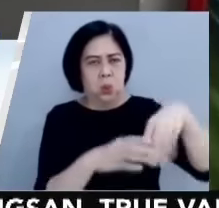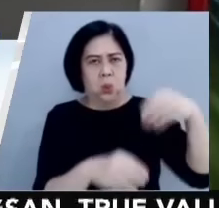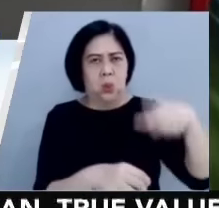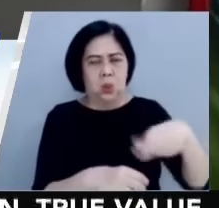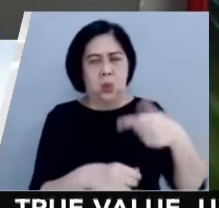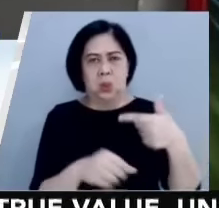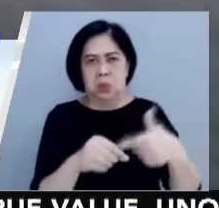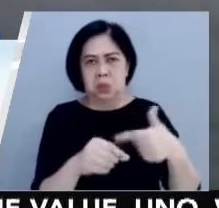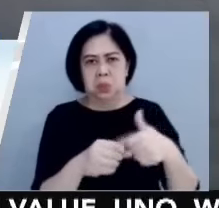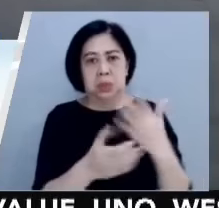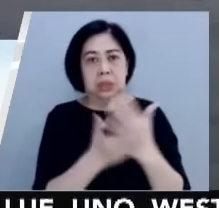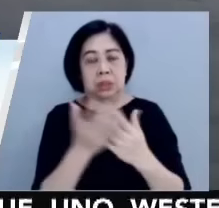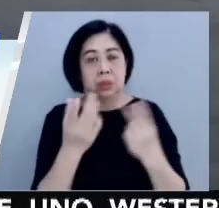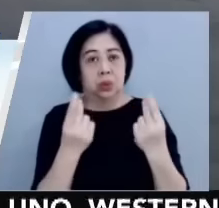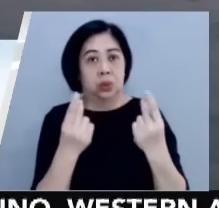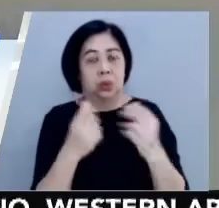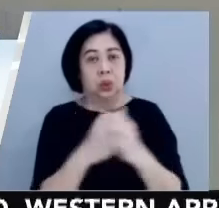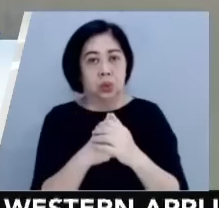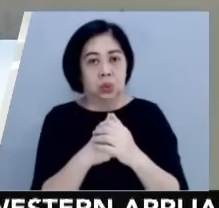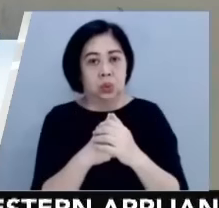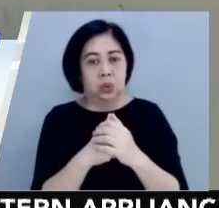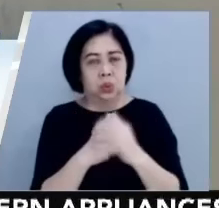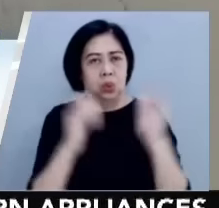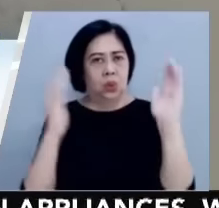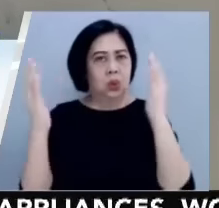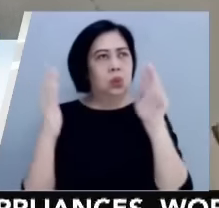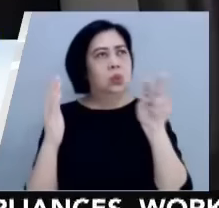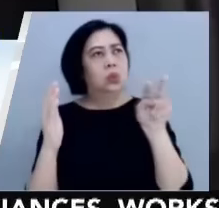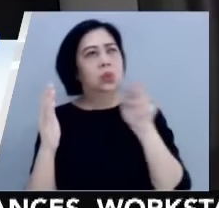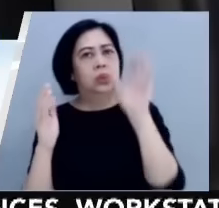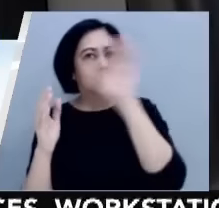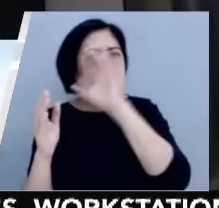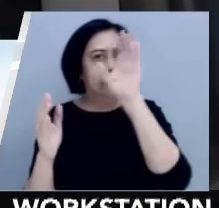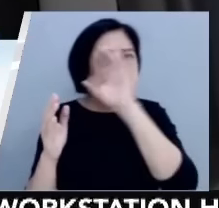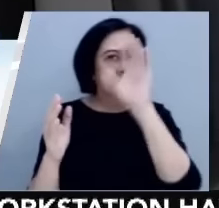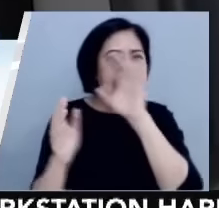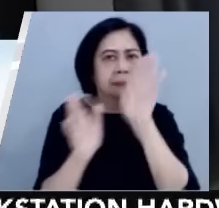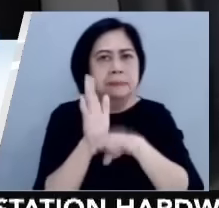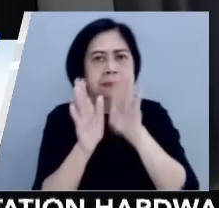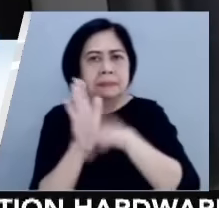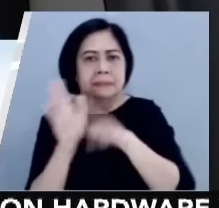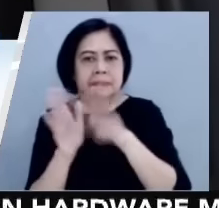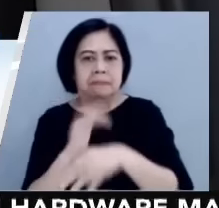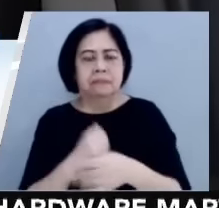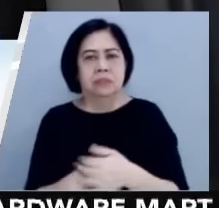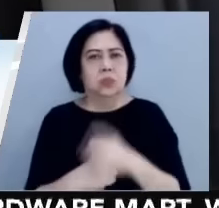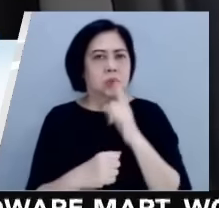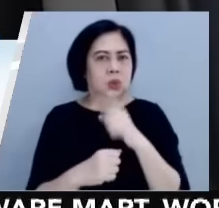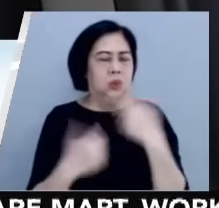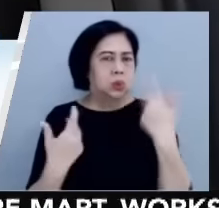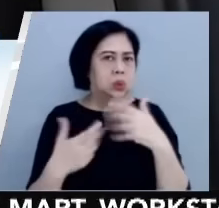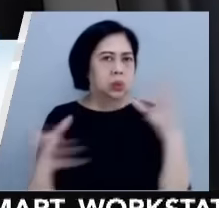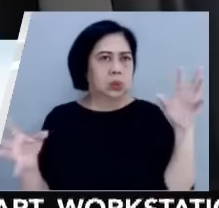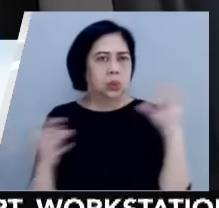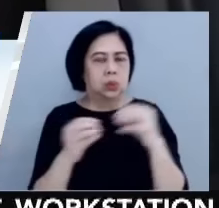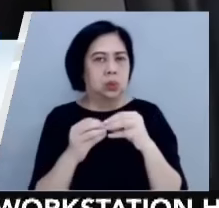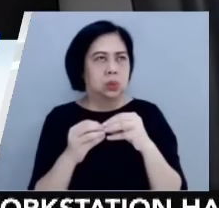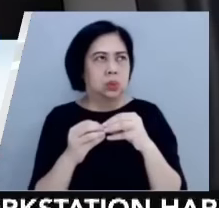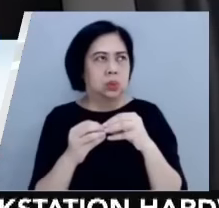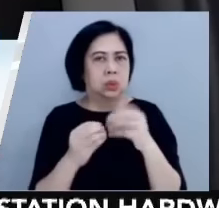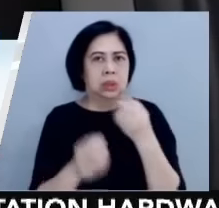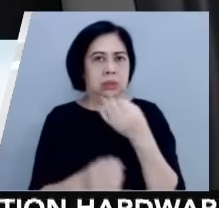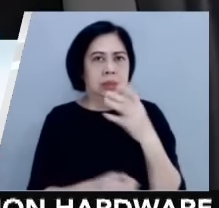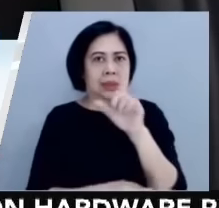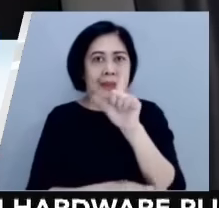ng ilang motorista, magkumpara ng presyo kung saan makakatipid. Mabigat din siya kasi kung sumayin mo ilang litro yung ginagamit